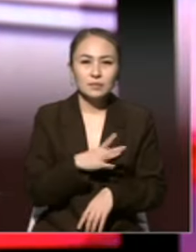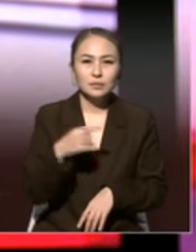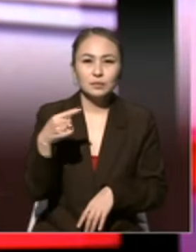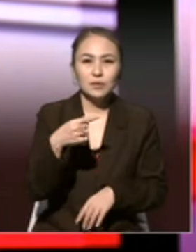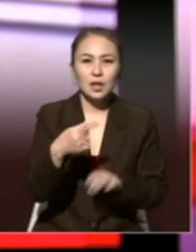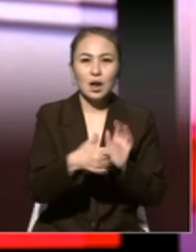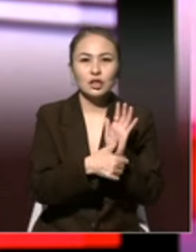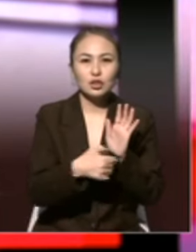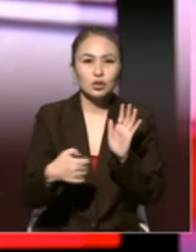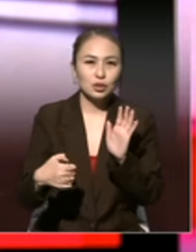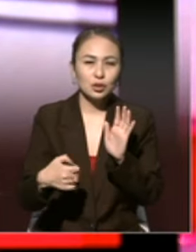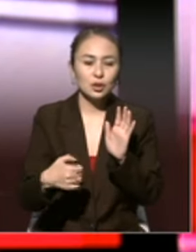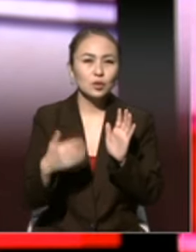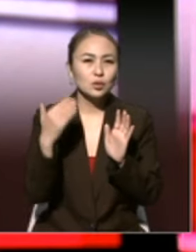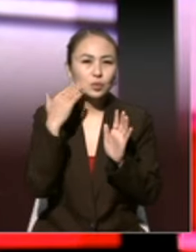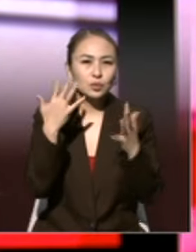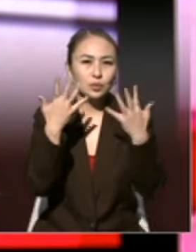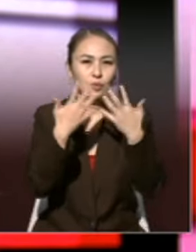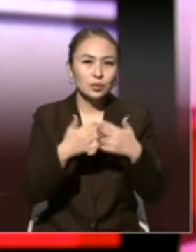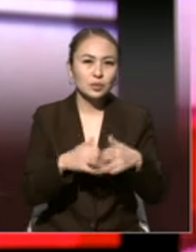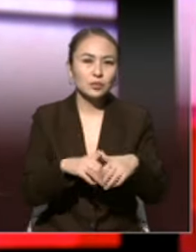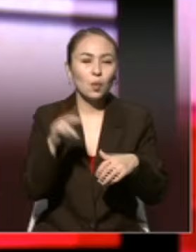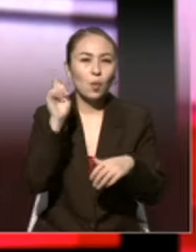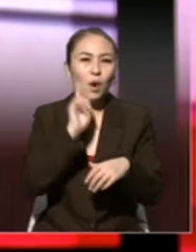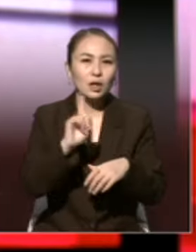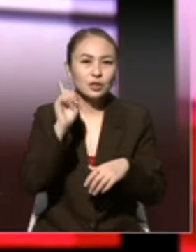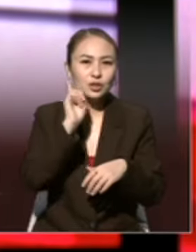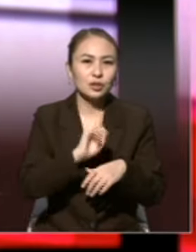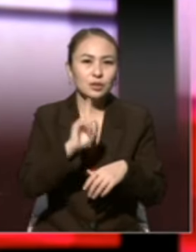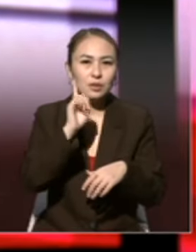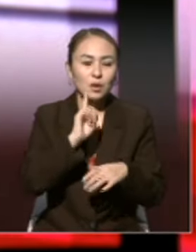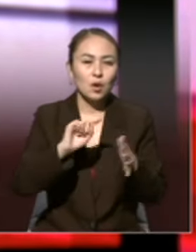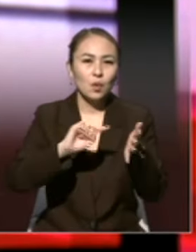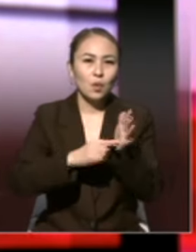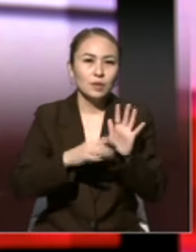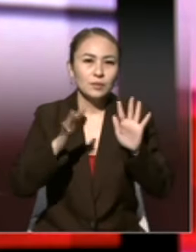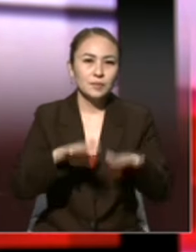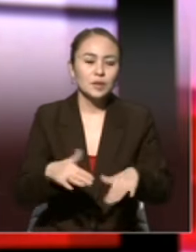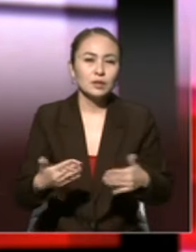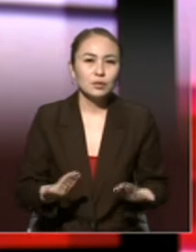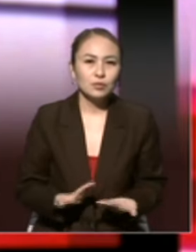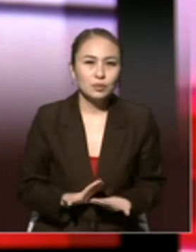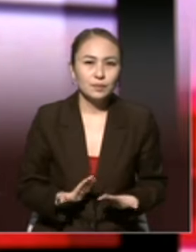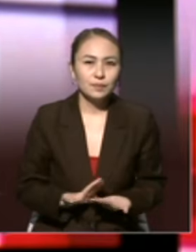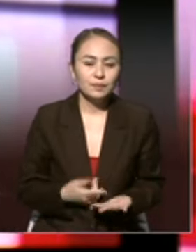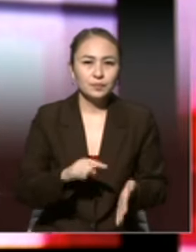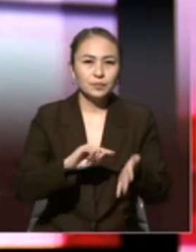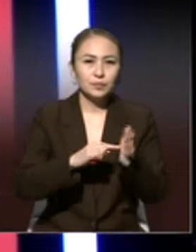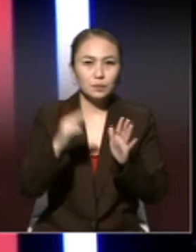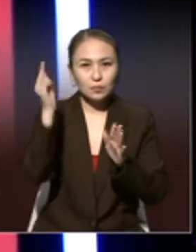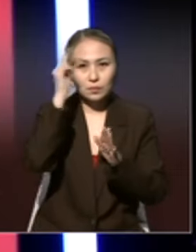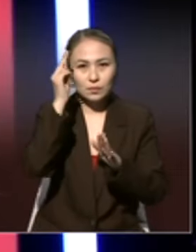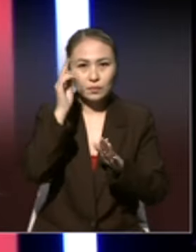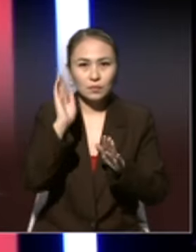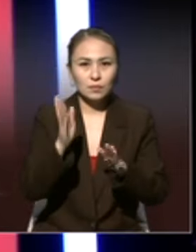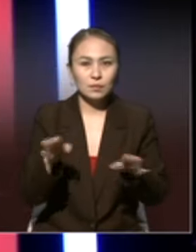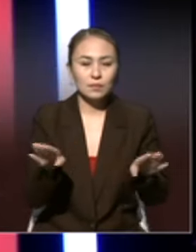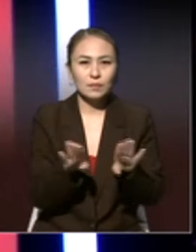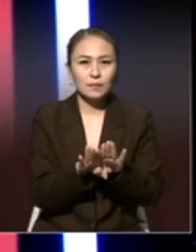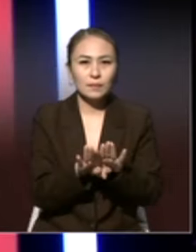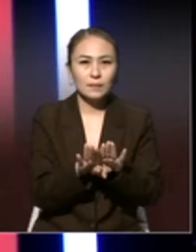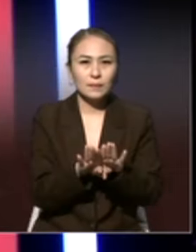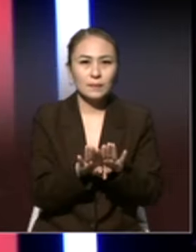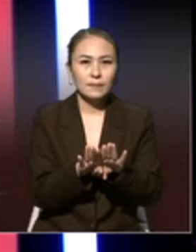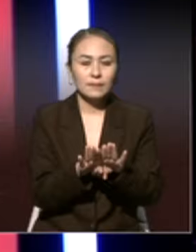1600-ден жуық бала жаңағы уақытша пункттарда орналастырылды. Сол пункттарда сабақ қалай болып жатыр? Бұл